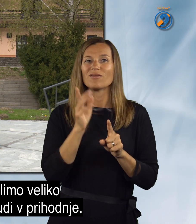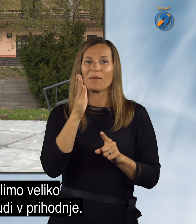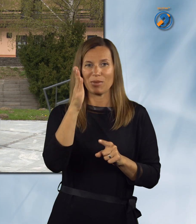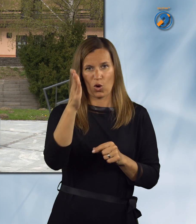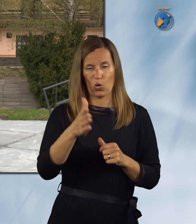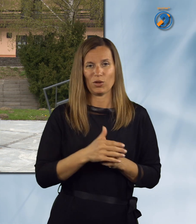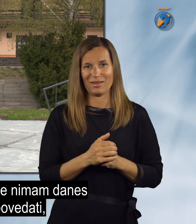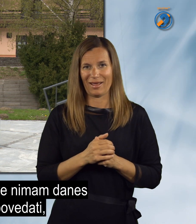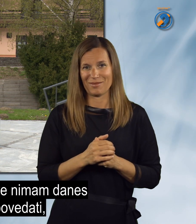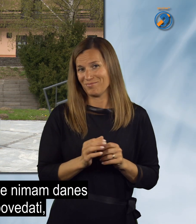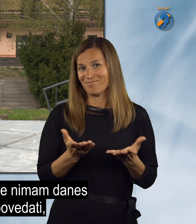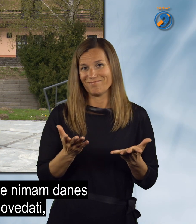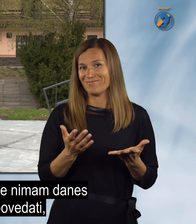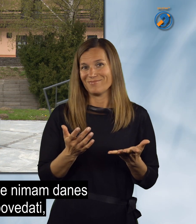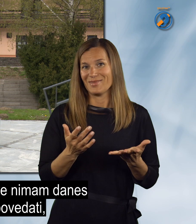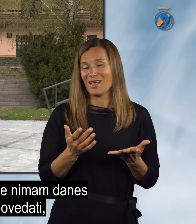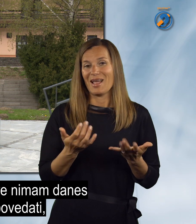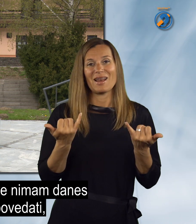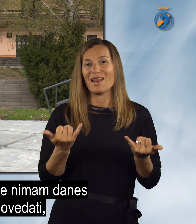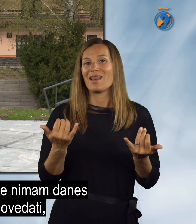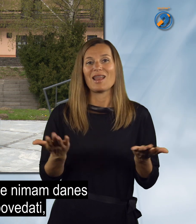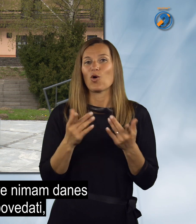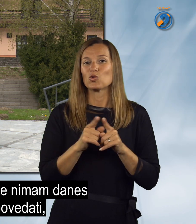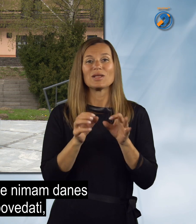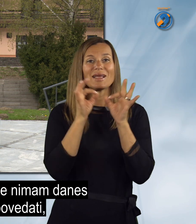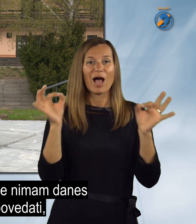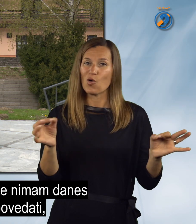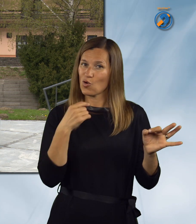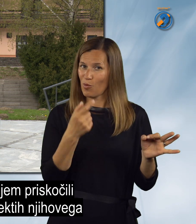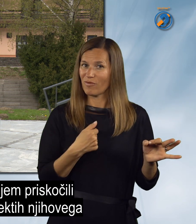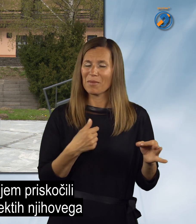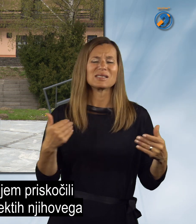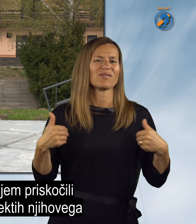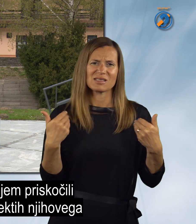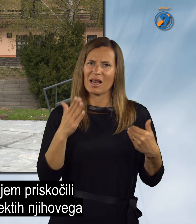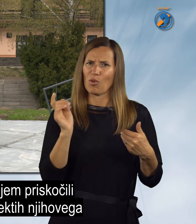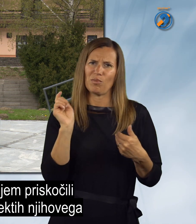prihodnje. Prav nobene težave nimam danes tudi javno povedati, da bomo z